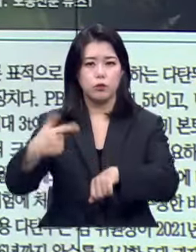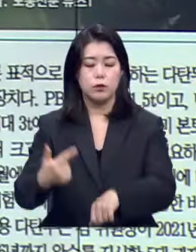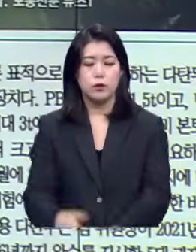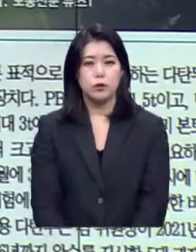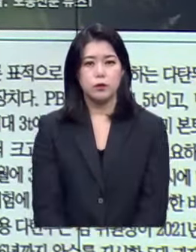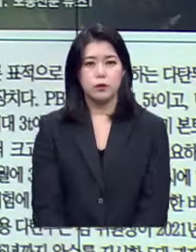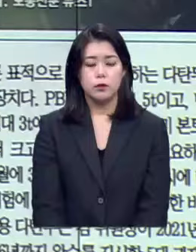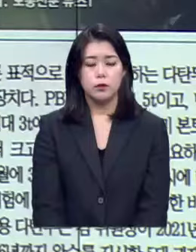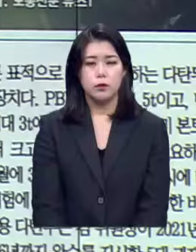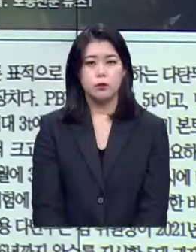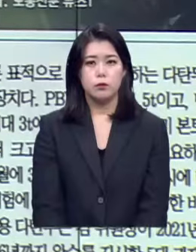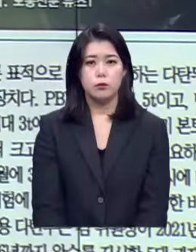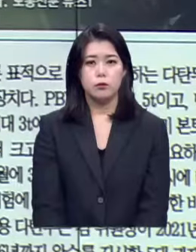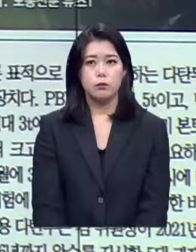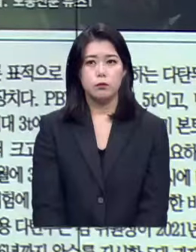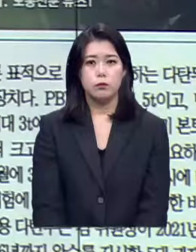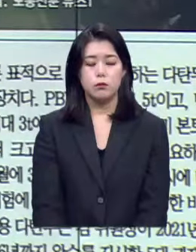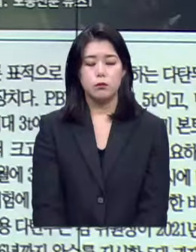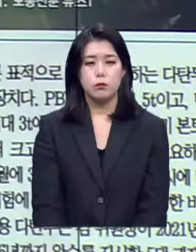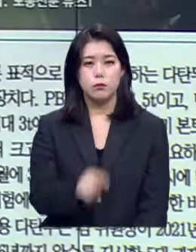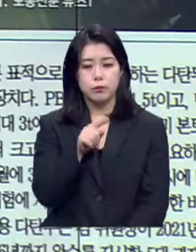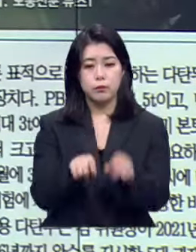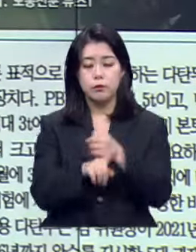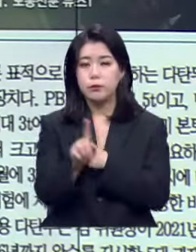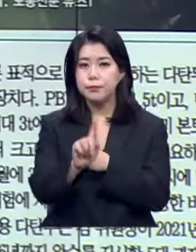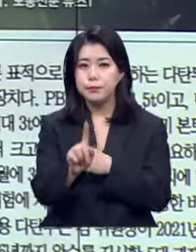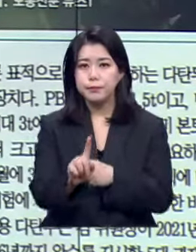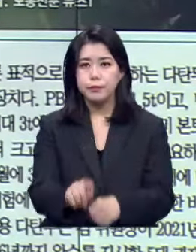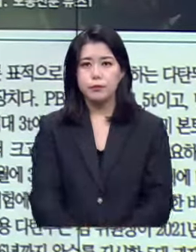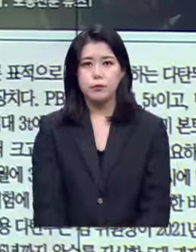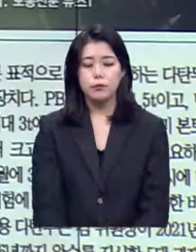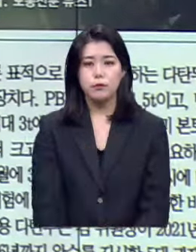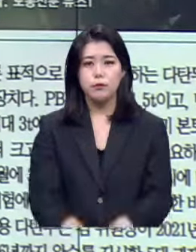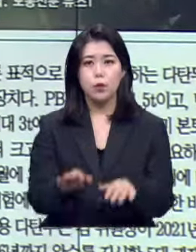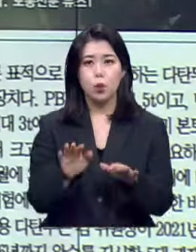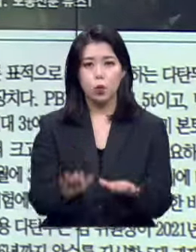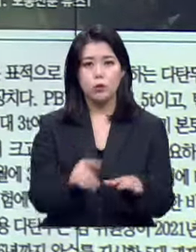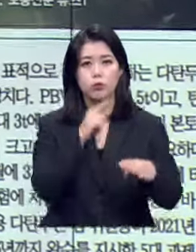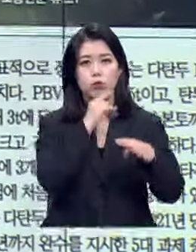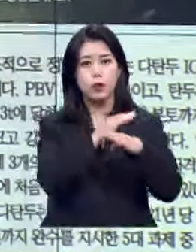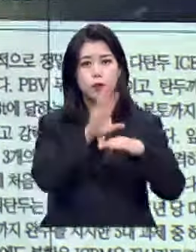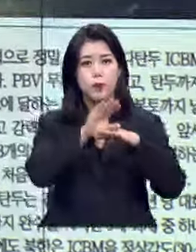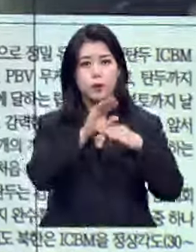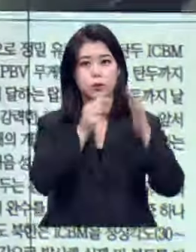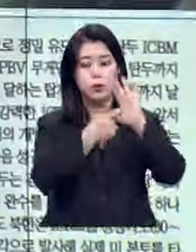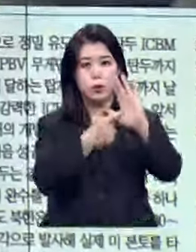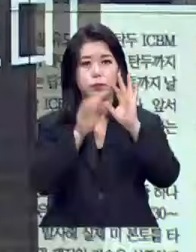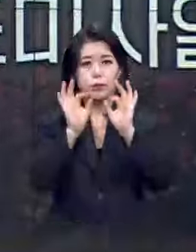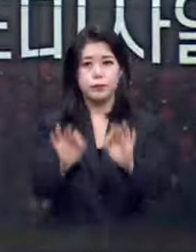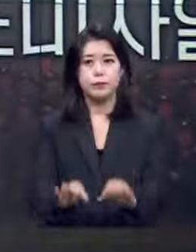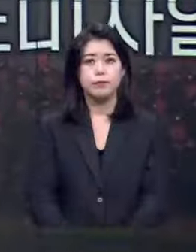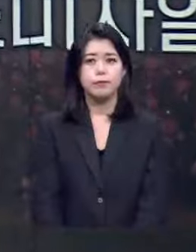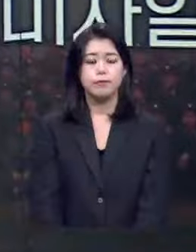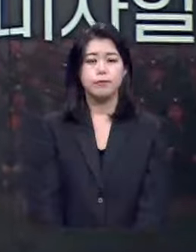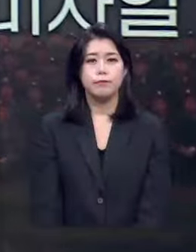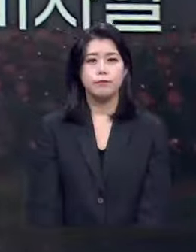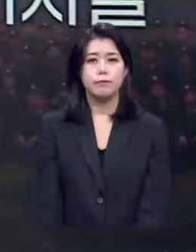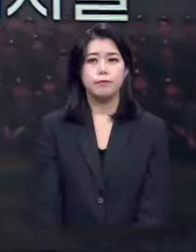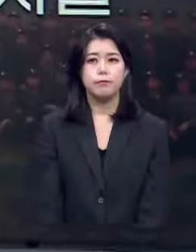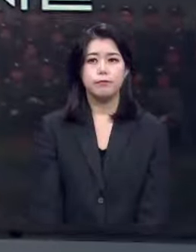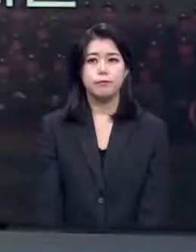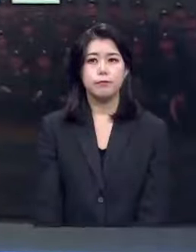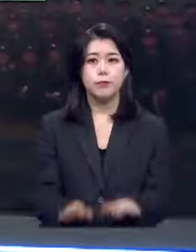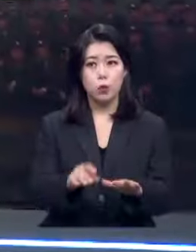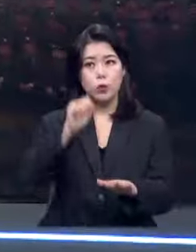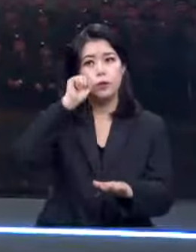이렇게 했다는게 대체 무슨 의미냐 오늘 자 조선중앙 통신 내용을 좀 같이 보고 얘기를 해보죠